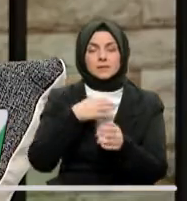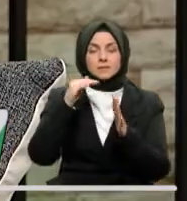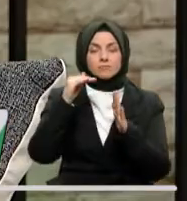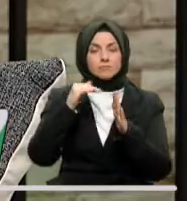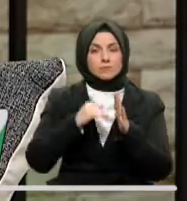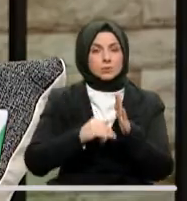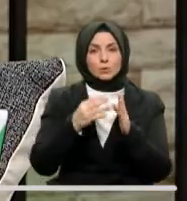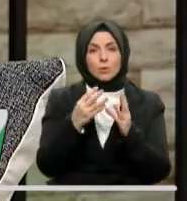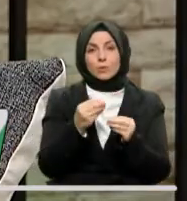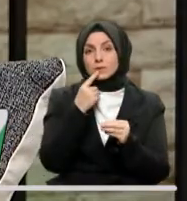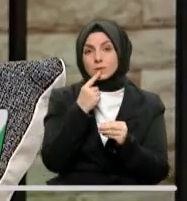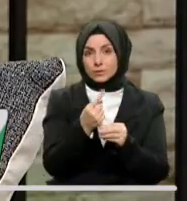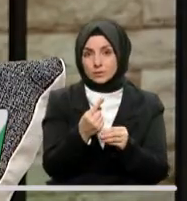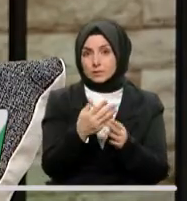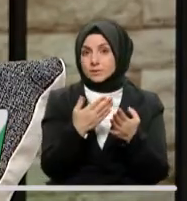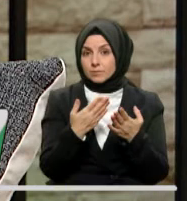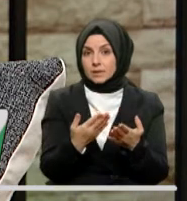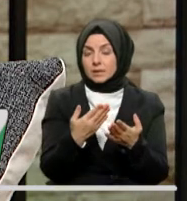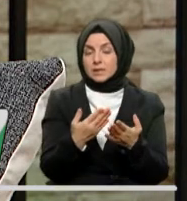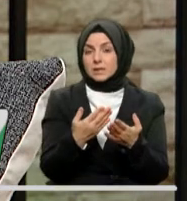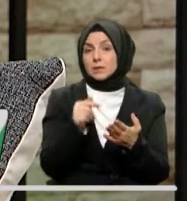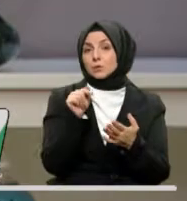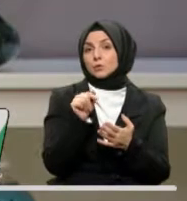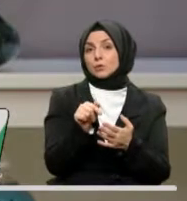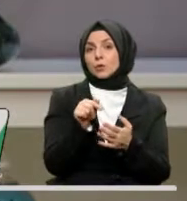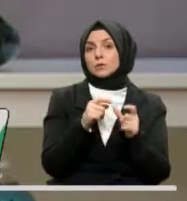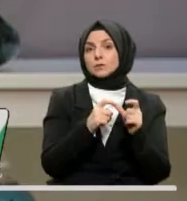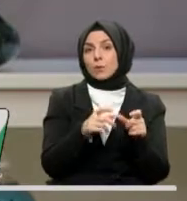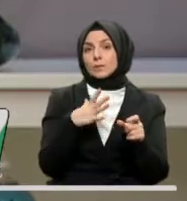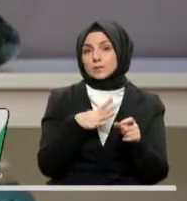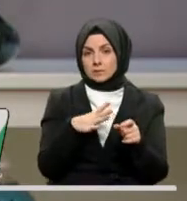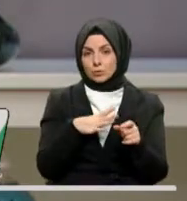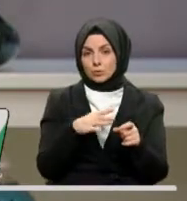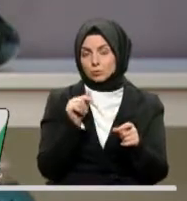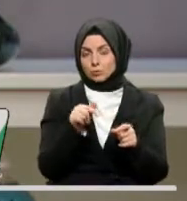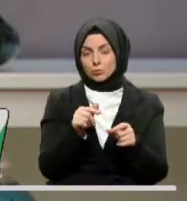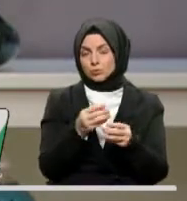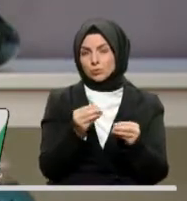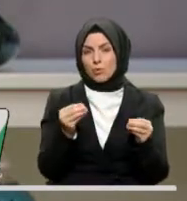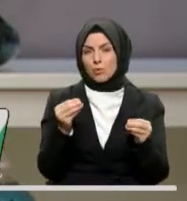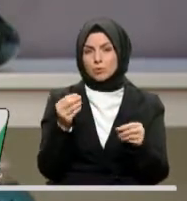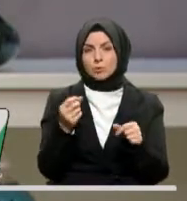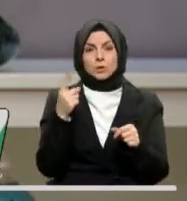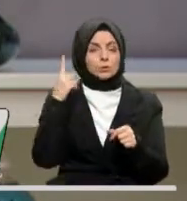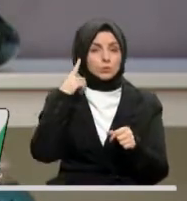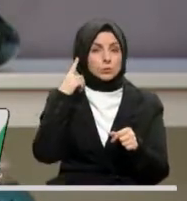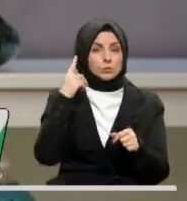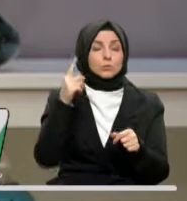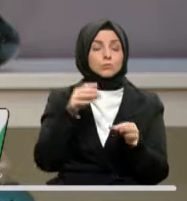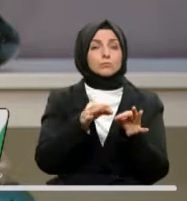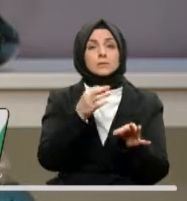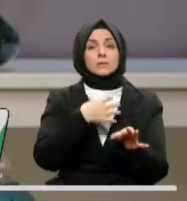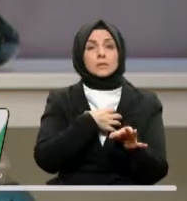olduğunu söylediğiniz hemen Peki şimdi şöyle sormak istiyorum Bu son zamanlarda özellikle çok defa duyuyoruz insanın kendini sevmesi kendine